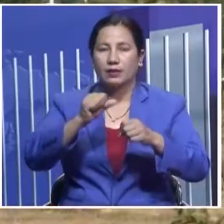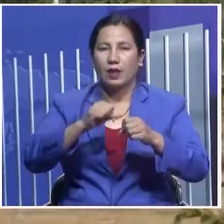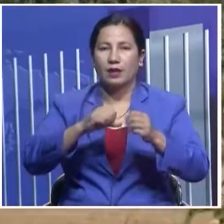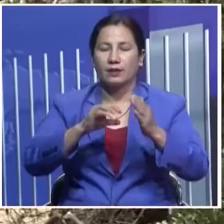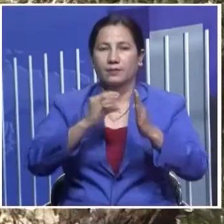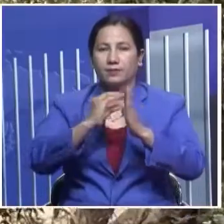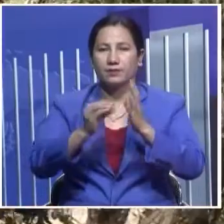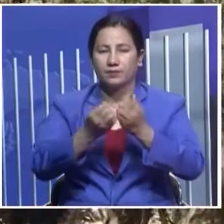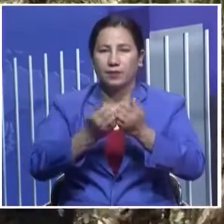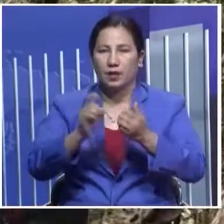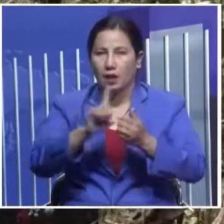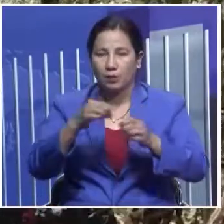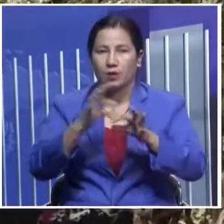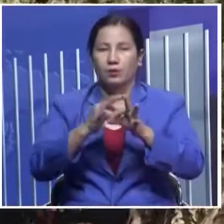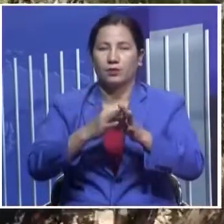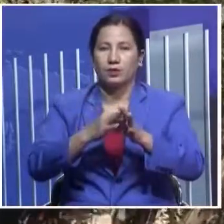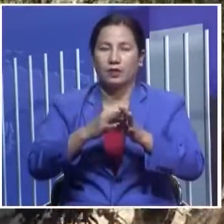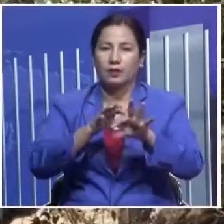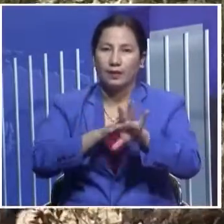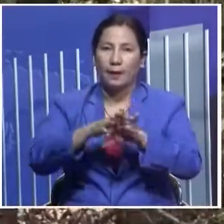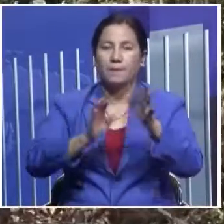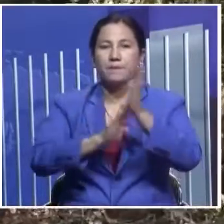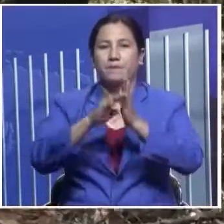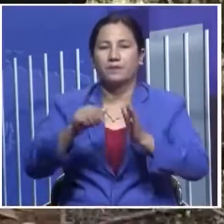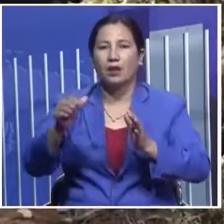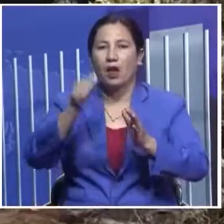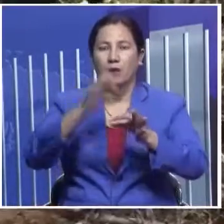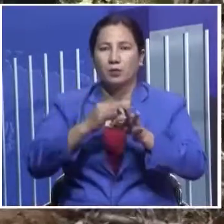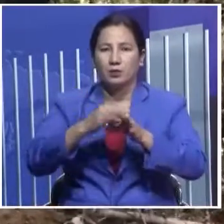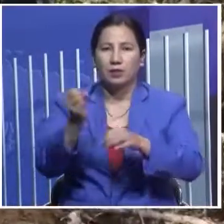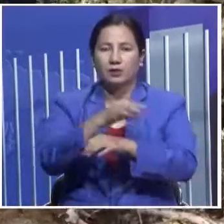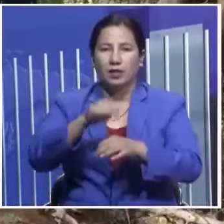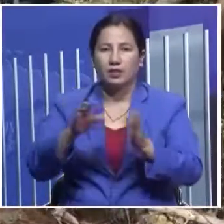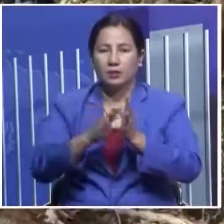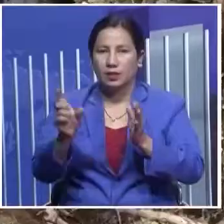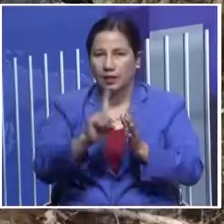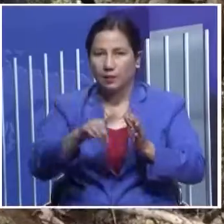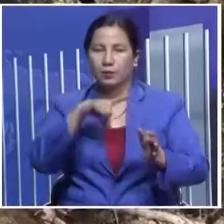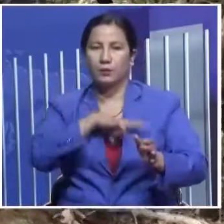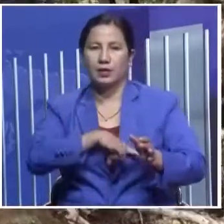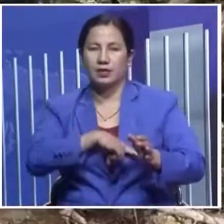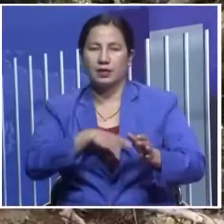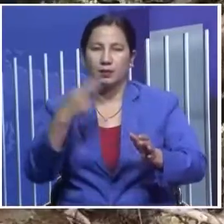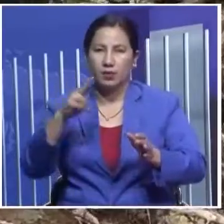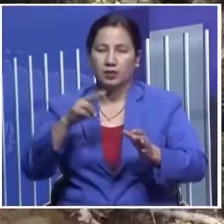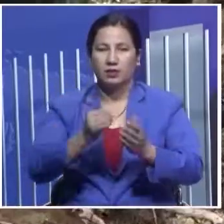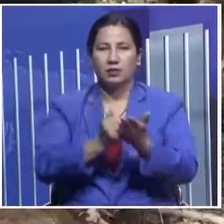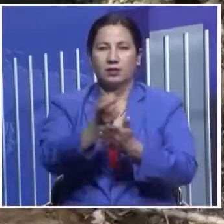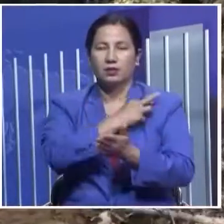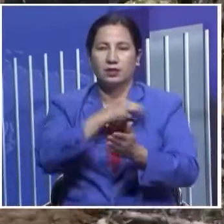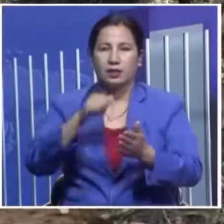सम्भावना रहेका कारण यो व्यवसाय छिटो फस्टाउँदै गयो हो। अन्य व्यवसाय भन्दा यसबाट राम्रो फाइदा पुग्ने भएपछि किसान